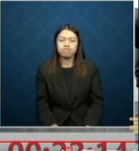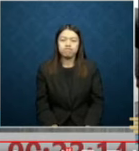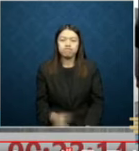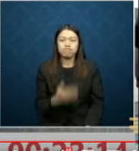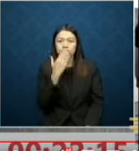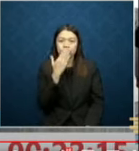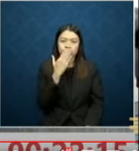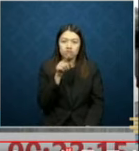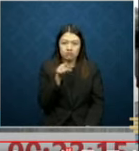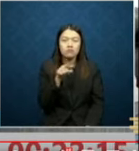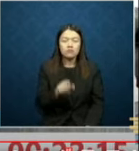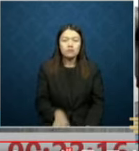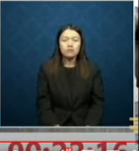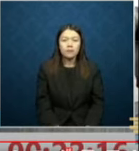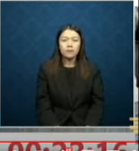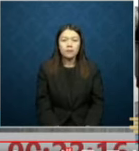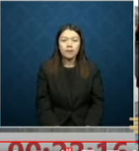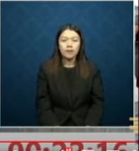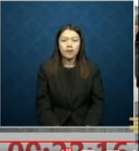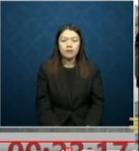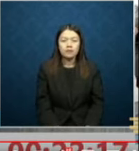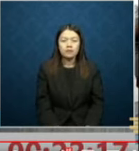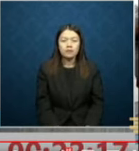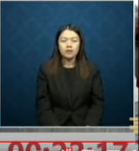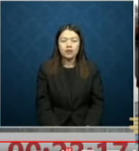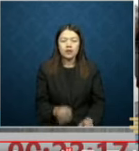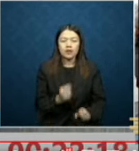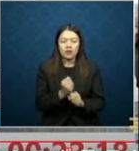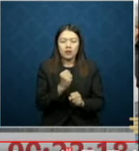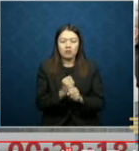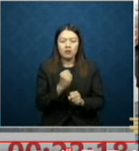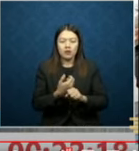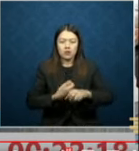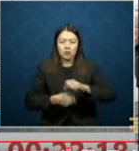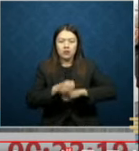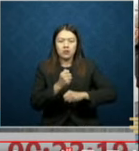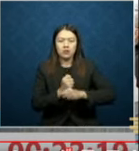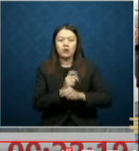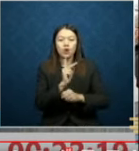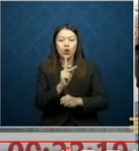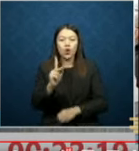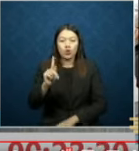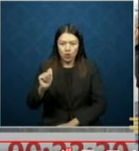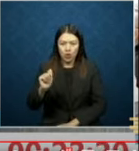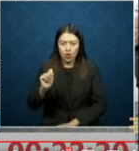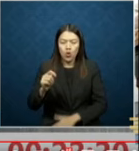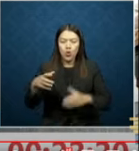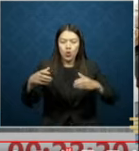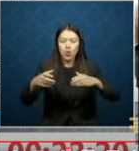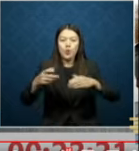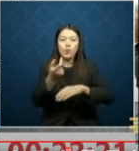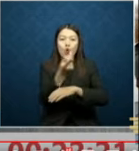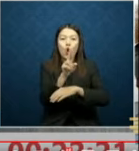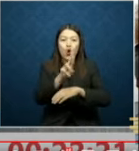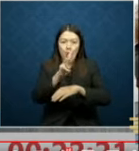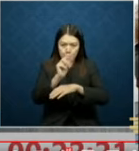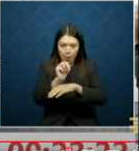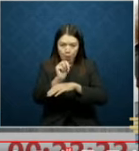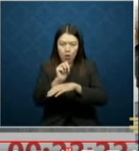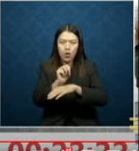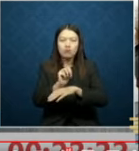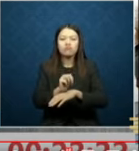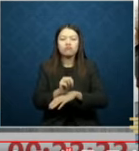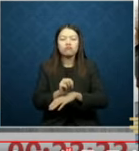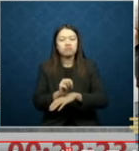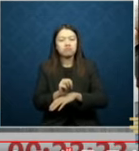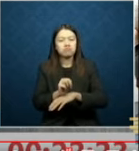ฉะนั้นเพื่อให้การปฏิบัติหน้าที่ของคณะกรรมการการเลือกตั้งและคณะรัฐมนตรีเนี่ยมี